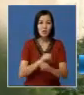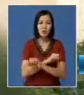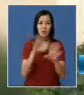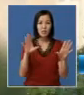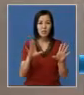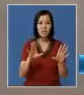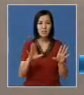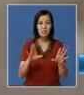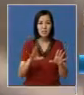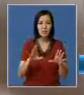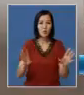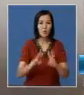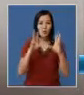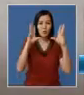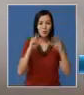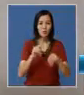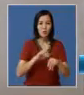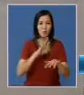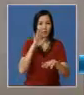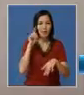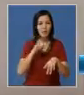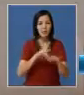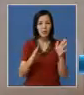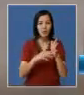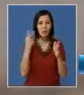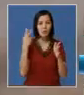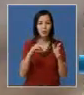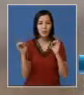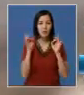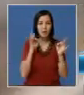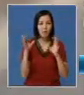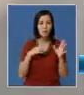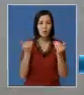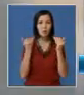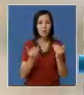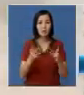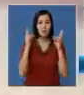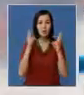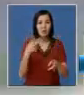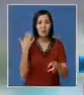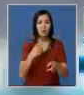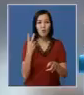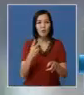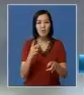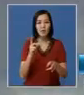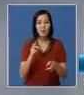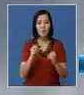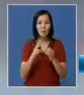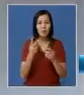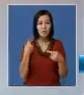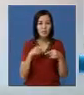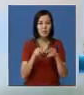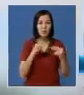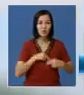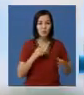жарылыс жайлы өрт сөндірушілерге таңғы сағат 9:20-да хабар түскен. Қазір оқиға орнында 52 маман мен 12 арнайы техника